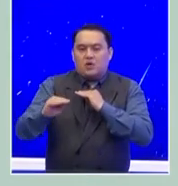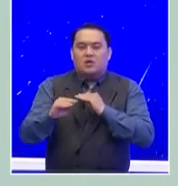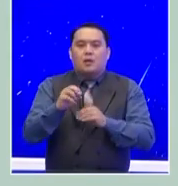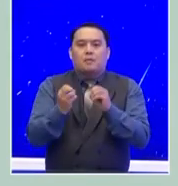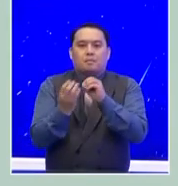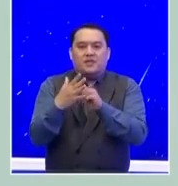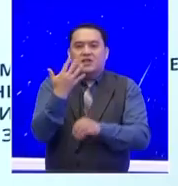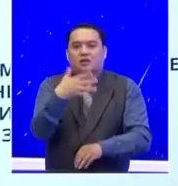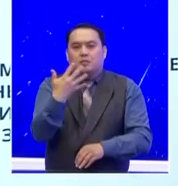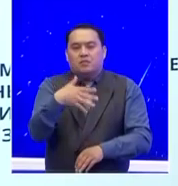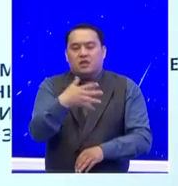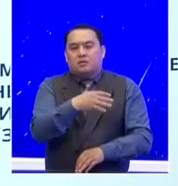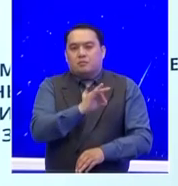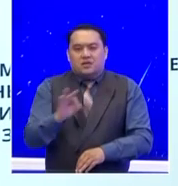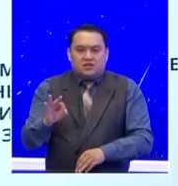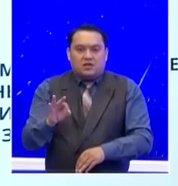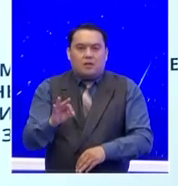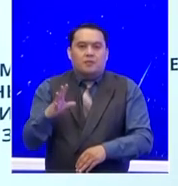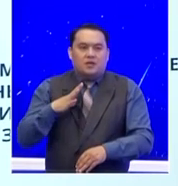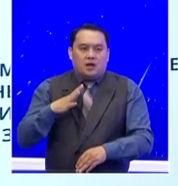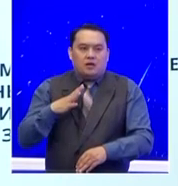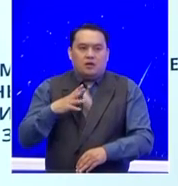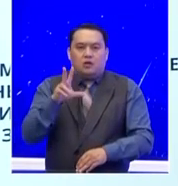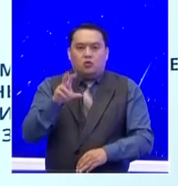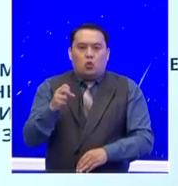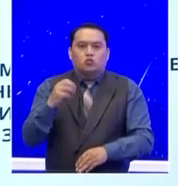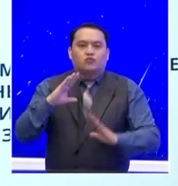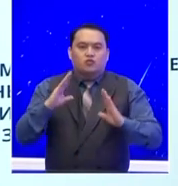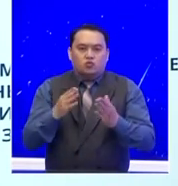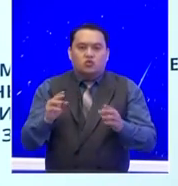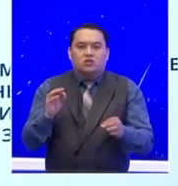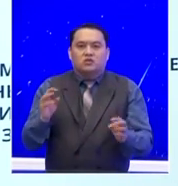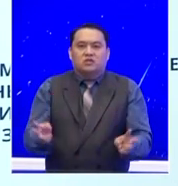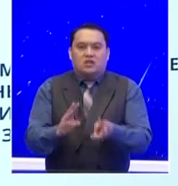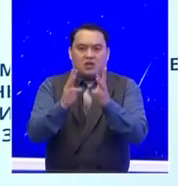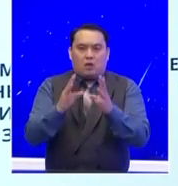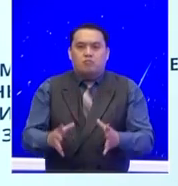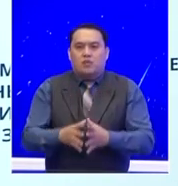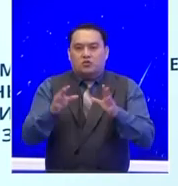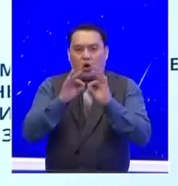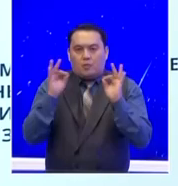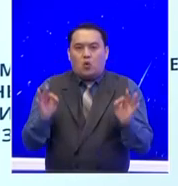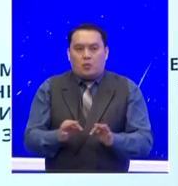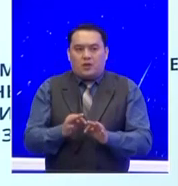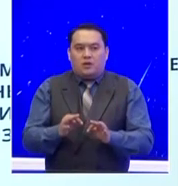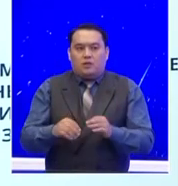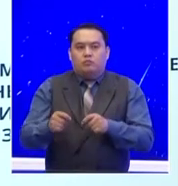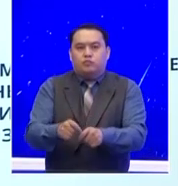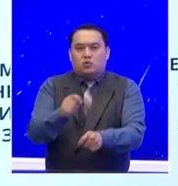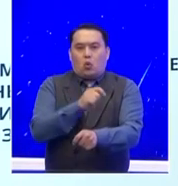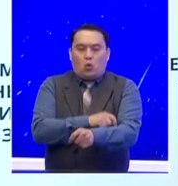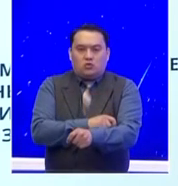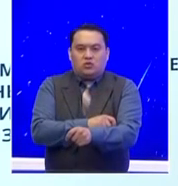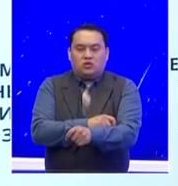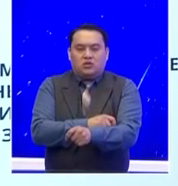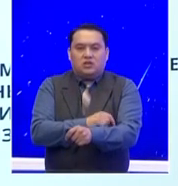на 50%. В данный момент уже произошло более 300 случаев загорания с большими объемами площади проходения